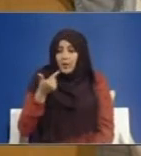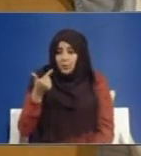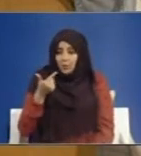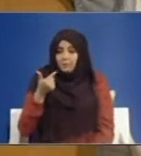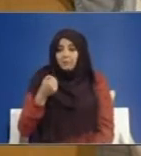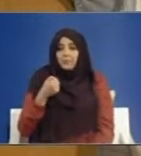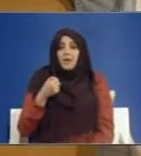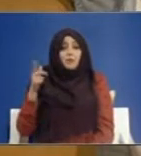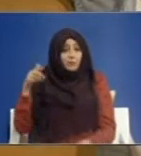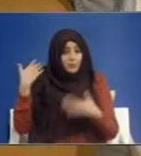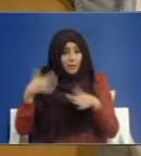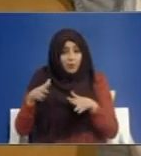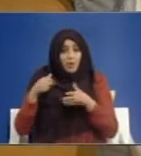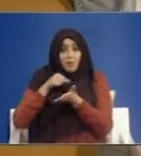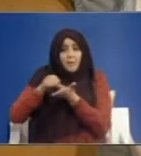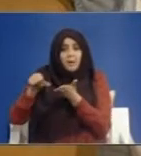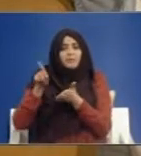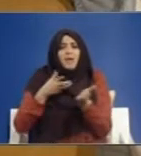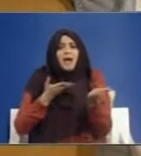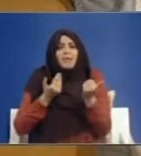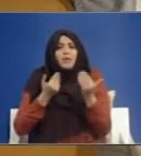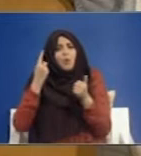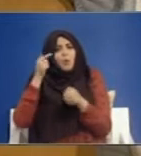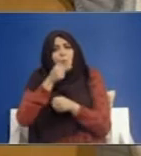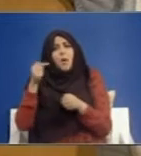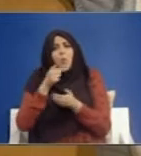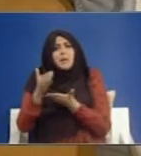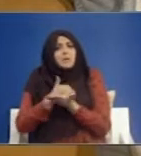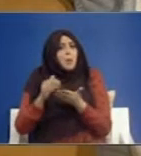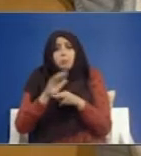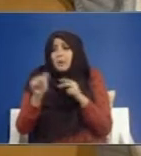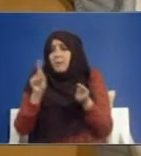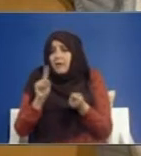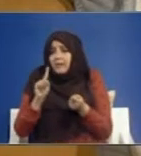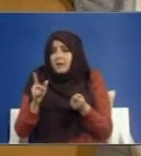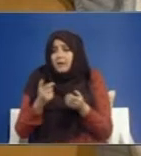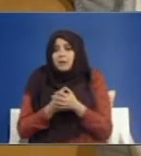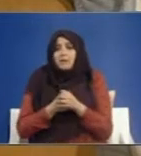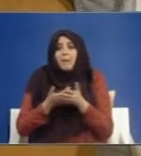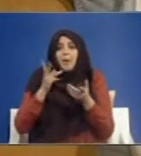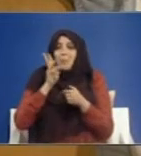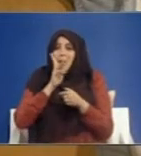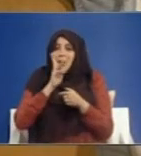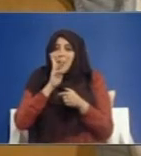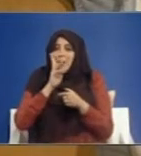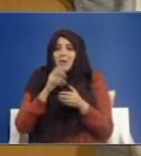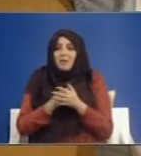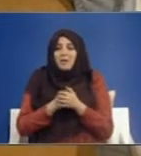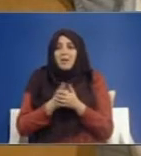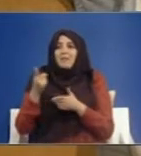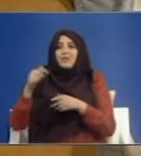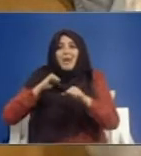هذه السلفية وباش تخلص بالاقتطاع من الراتب نتاعها. قالت وقعت واحد المشكل، سرقة